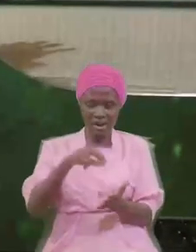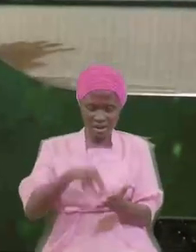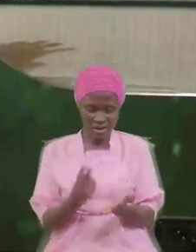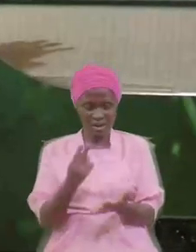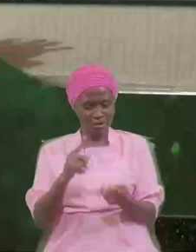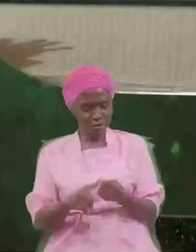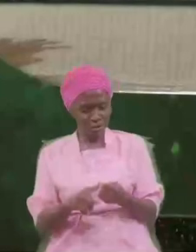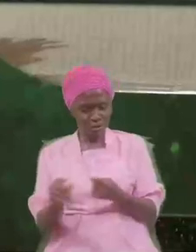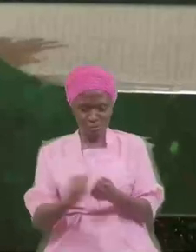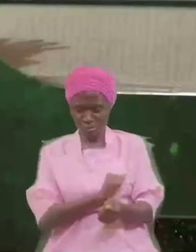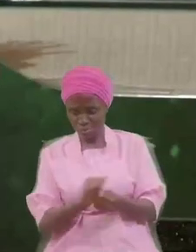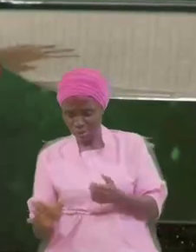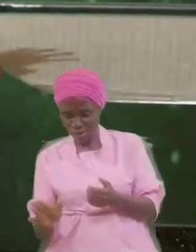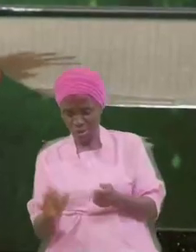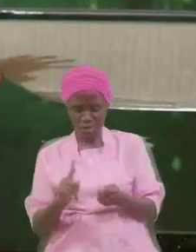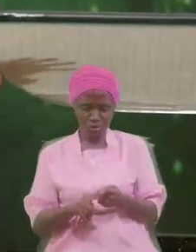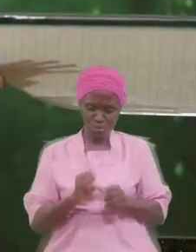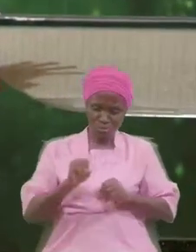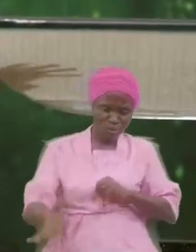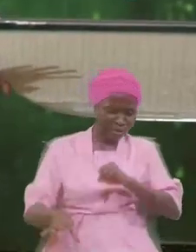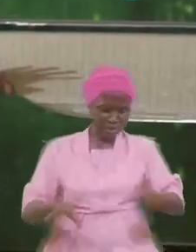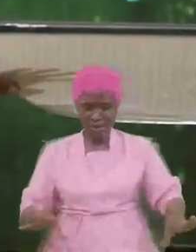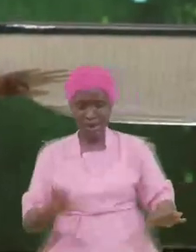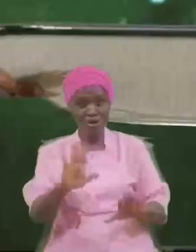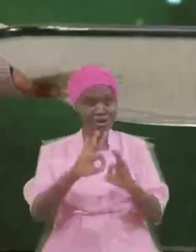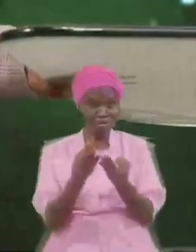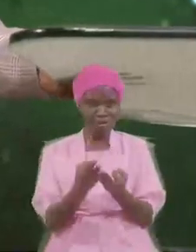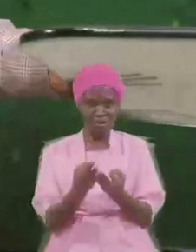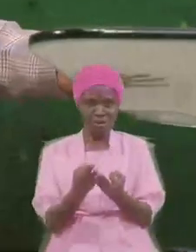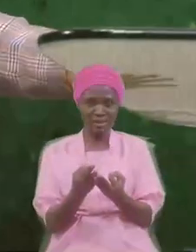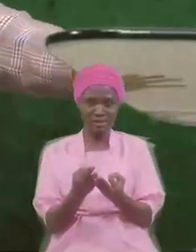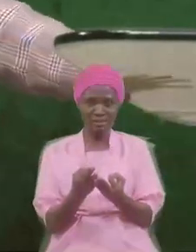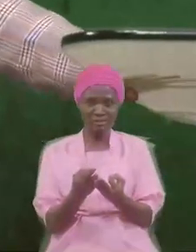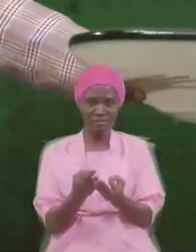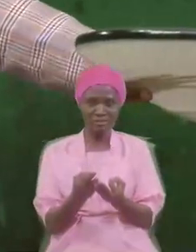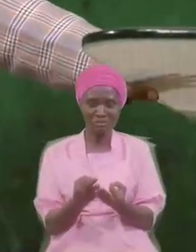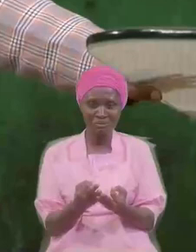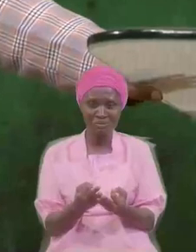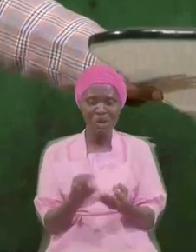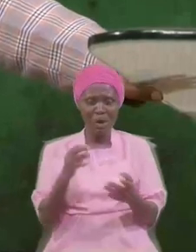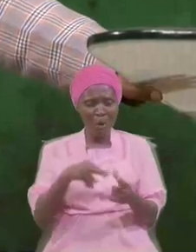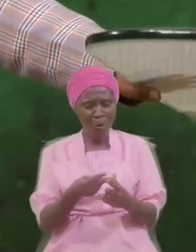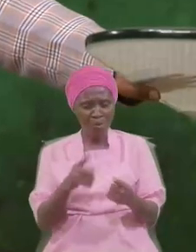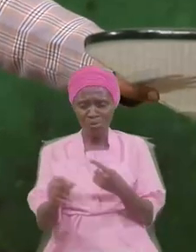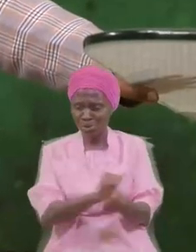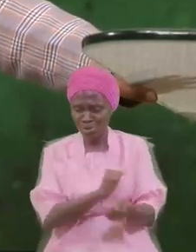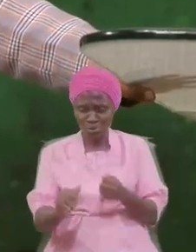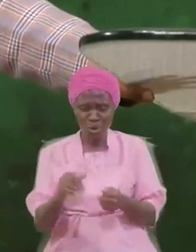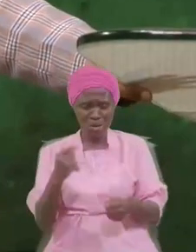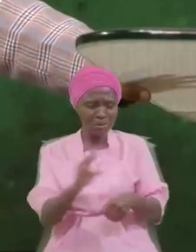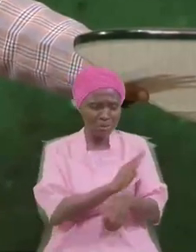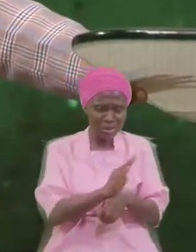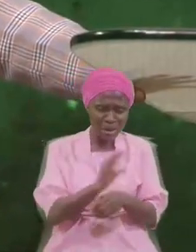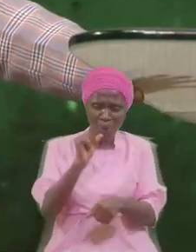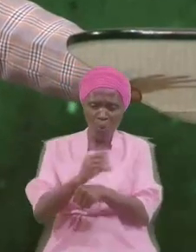détruire, pour écraser votre famille, ou votre société, ou l'œuvre de votre mère, que